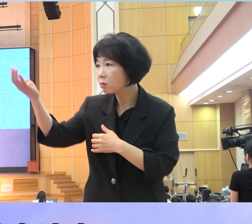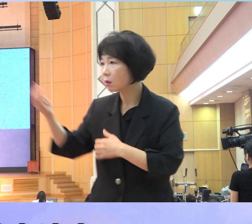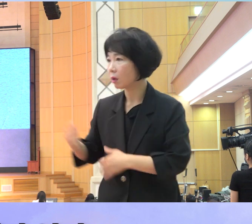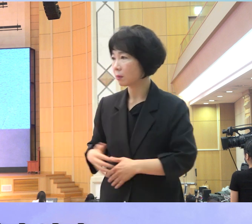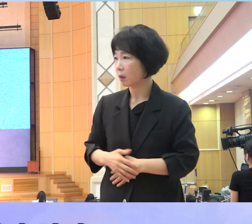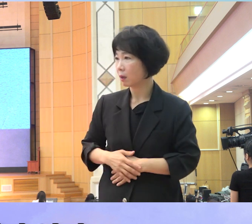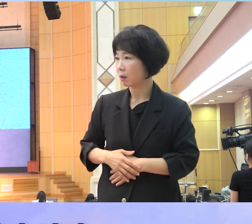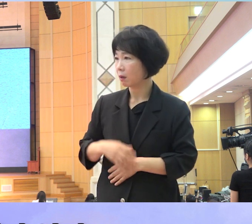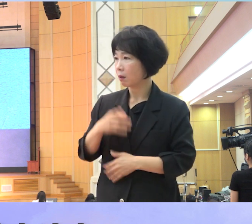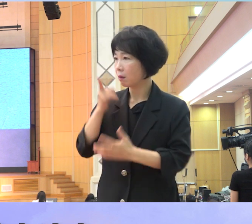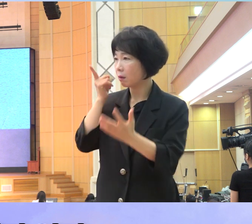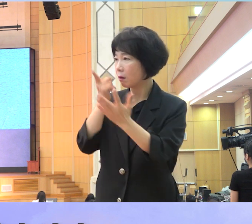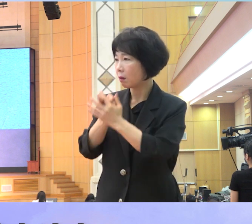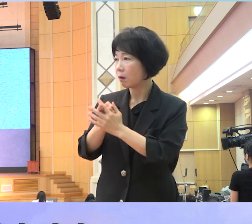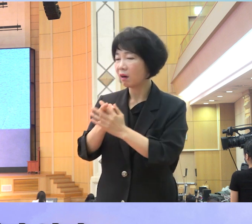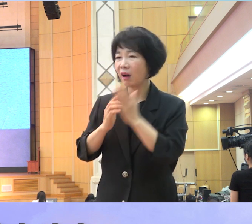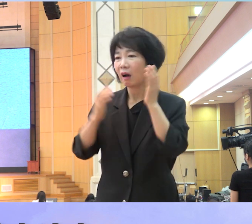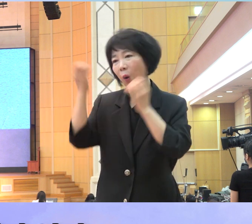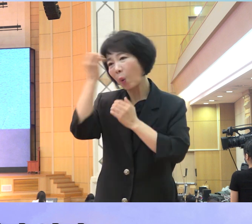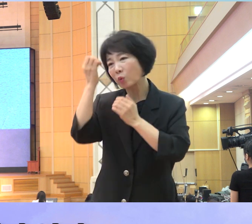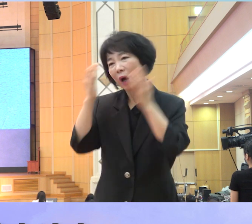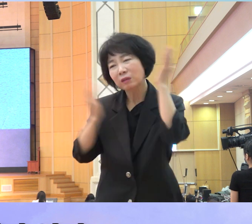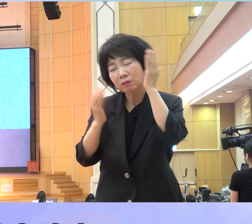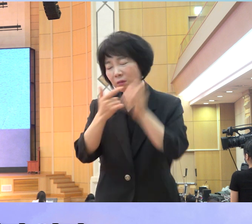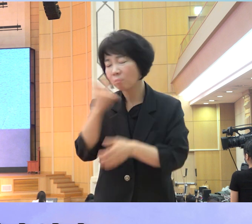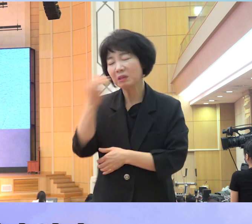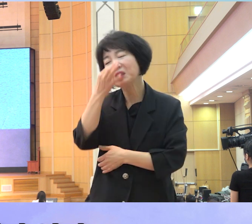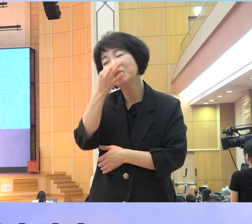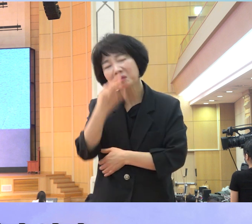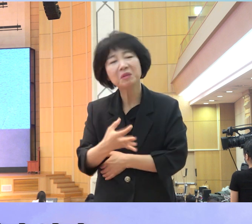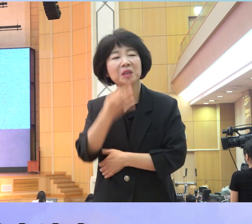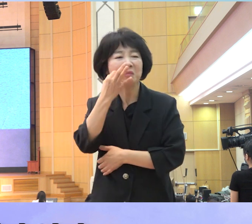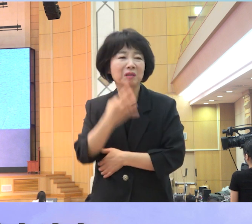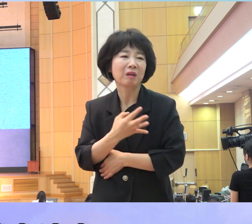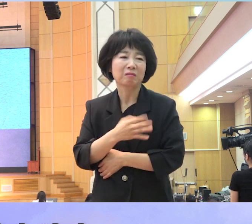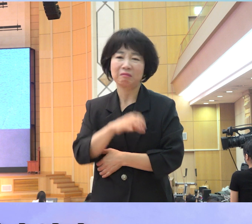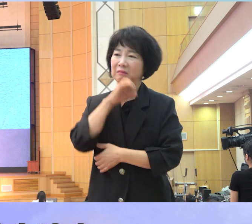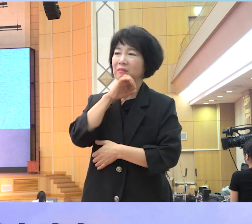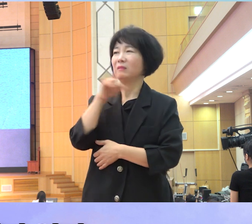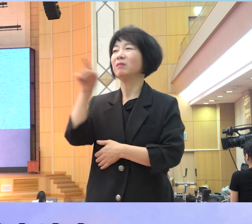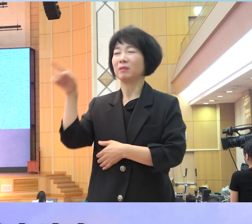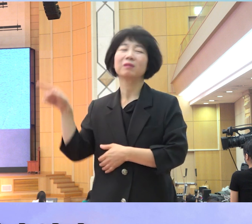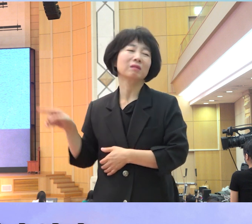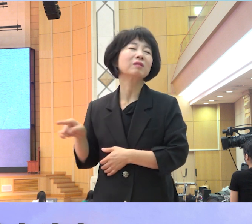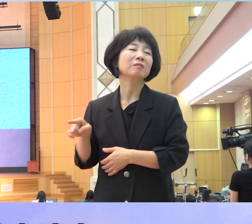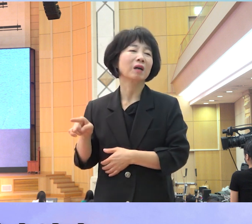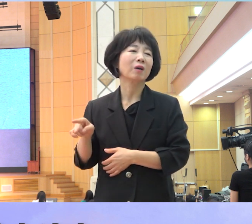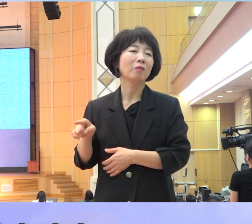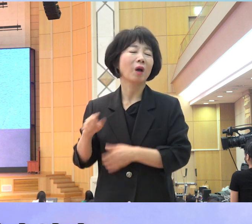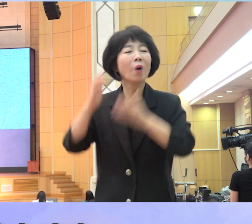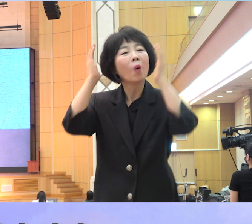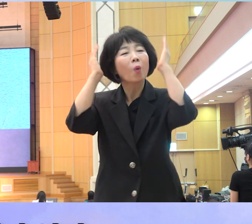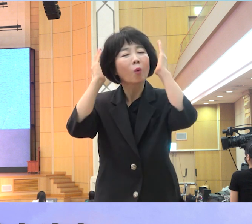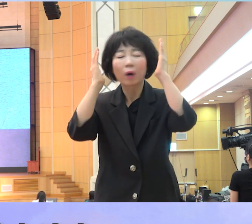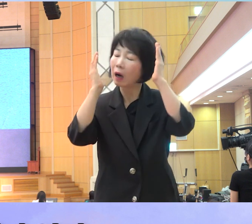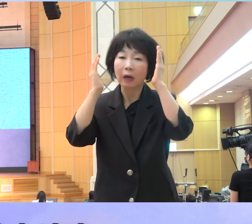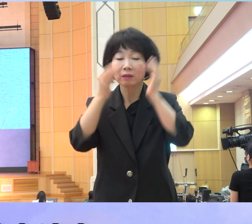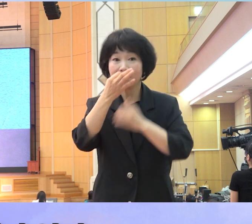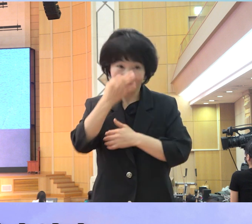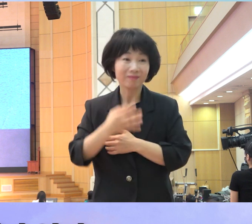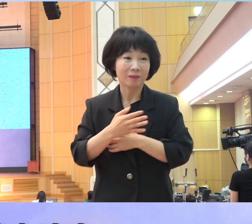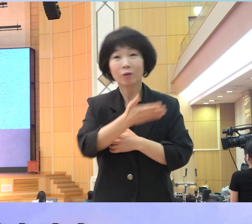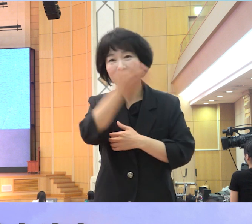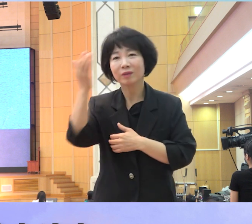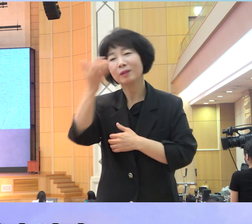굉장히 힘들어해요. 고등학생들도 그렇고. 그래서 우리 청소년 친구들을 위해서 정말 많이 기도해 주셔야